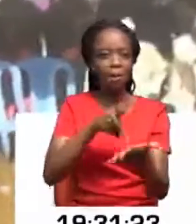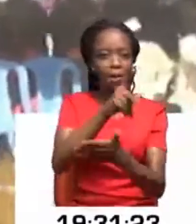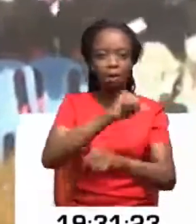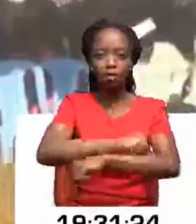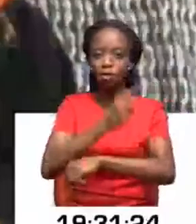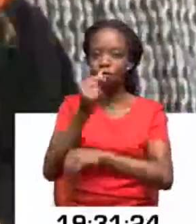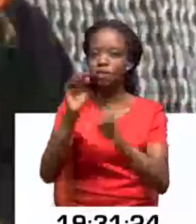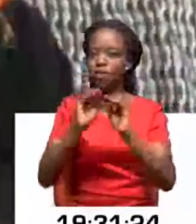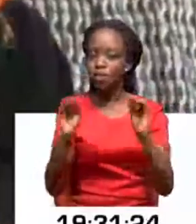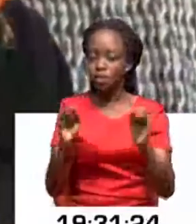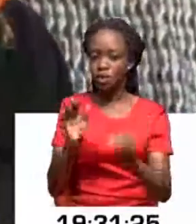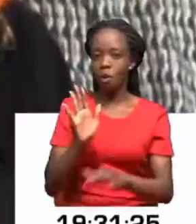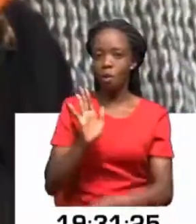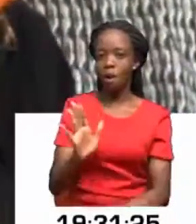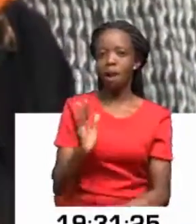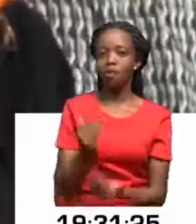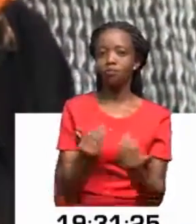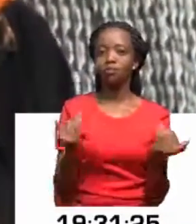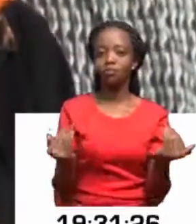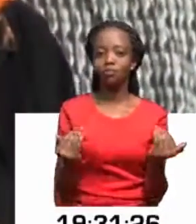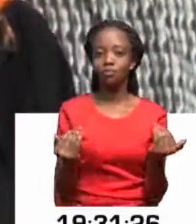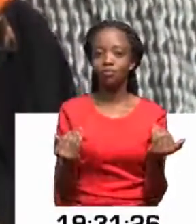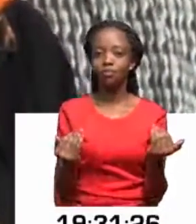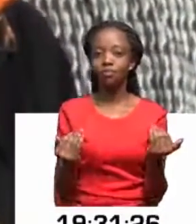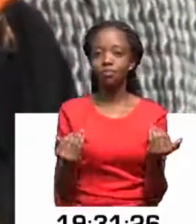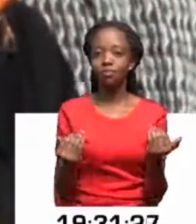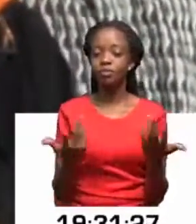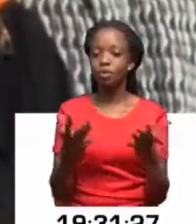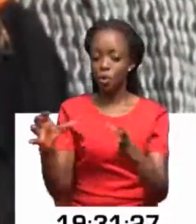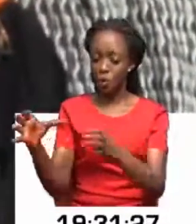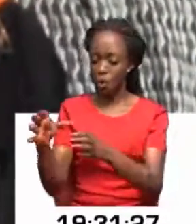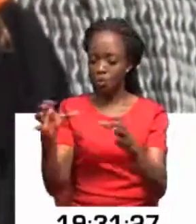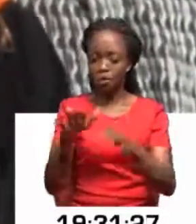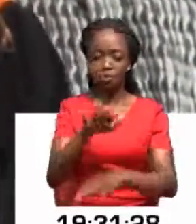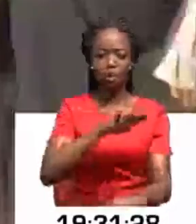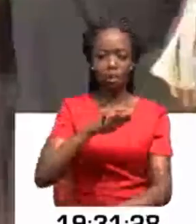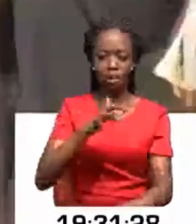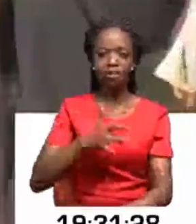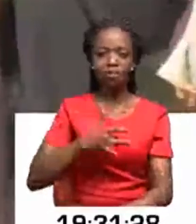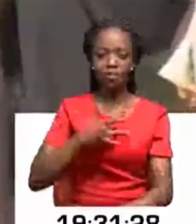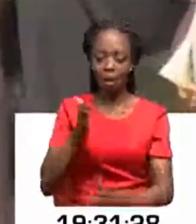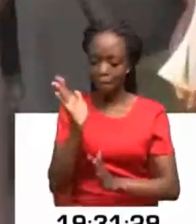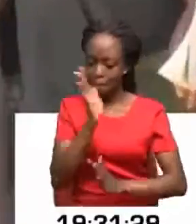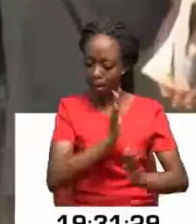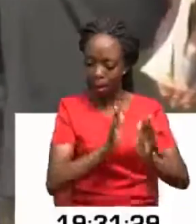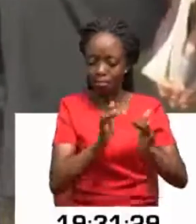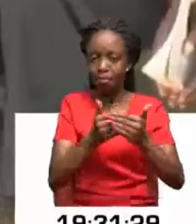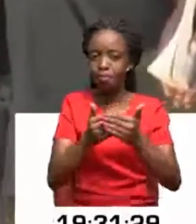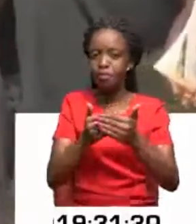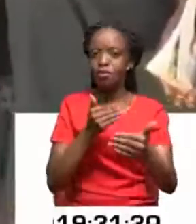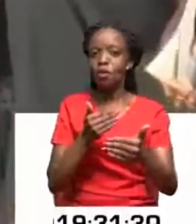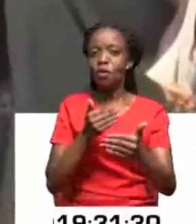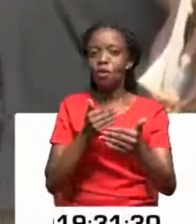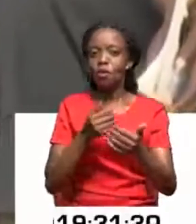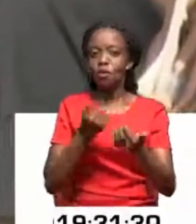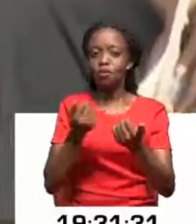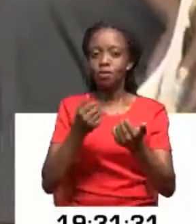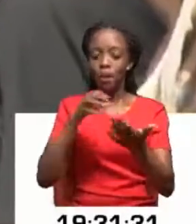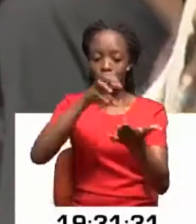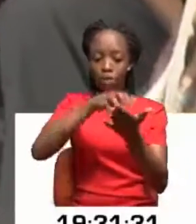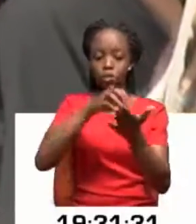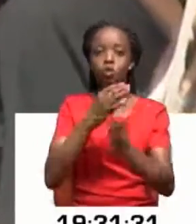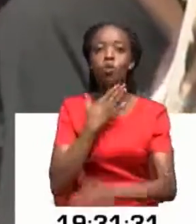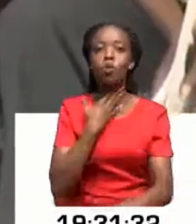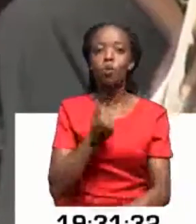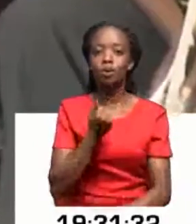Malo kijana. Ni mchakato ambao umevutia jamii zinazoishi Trans Nzoia kuanza kujipanga kwa mapema kulingana na mgombea wanayetaraji